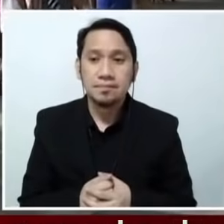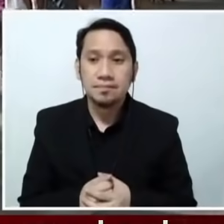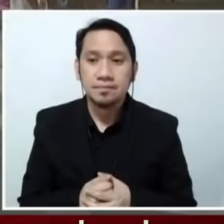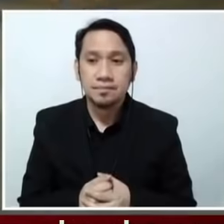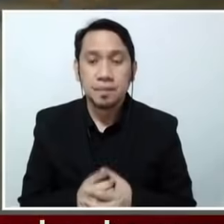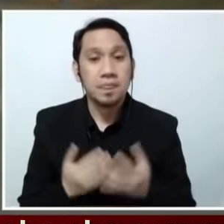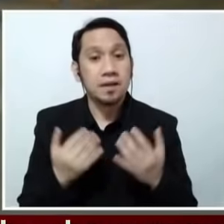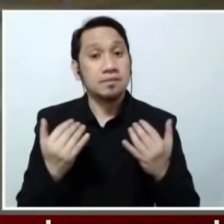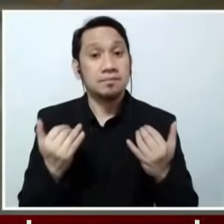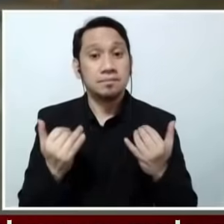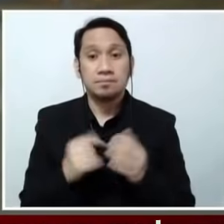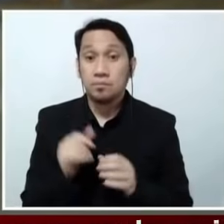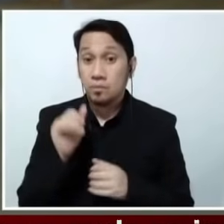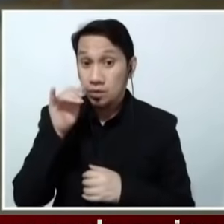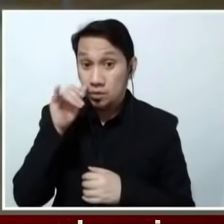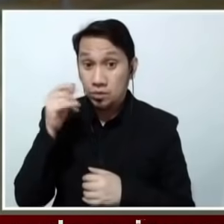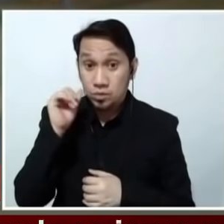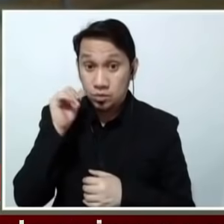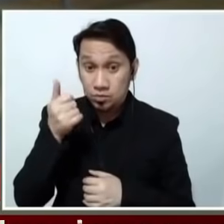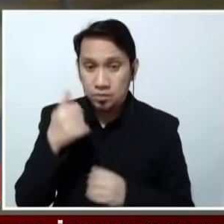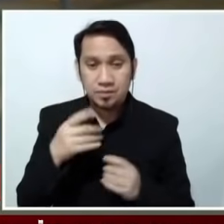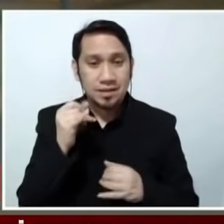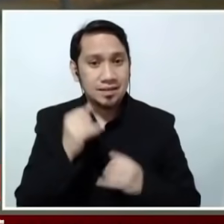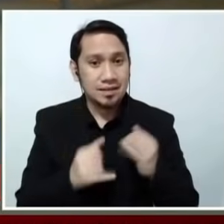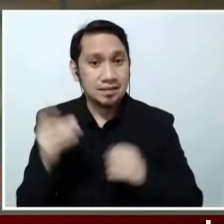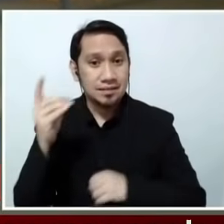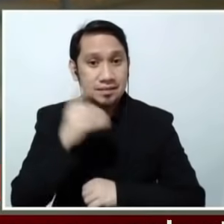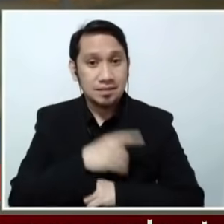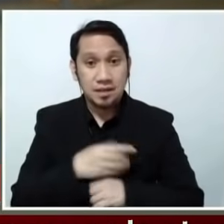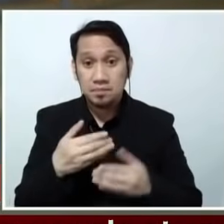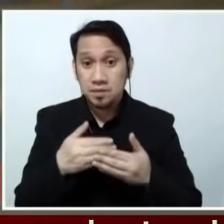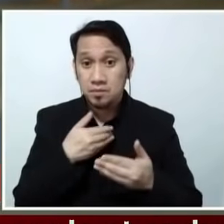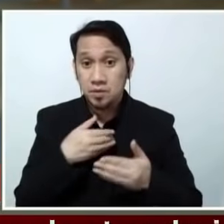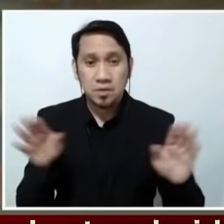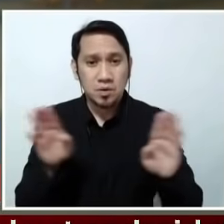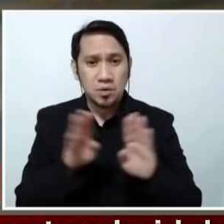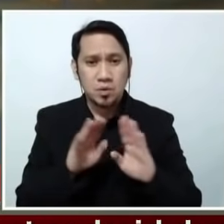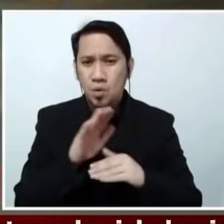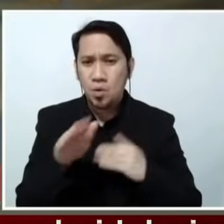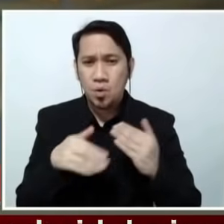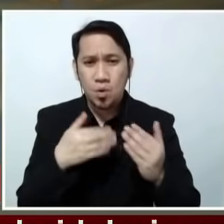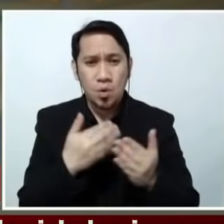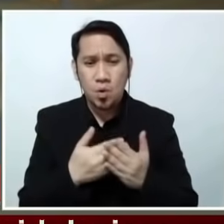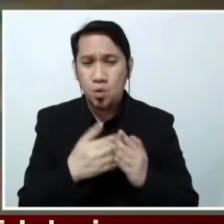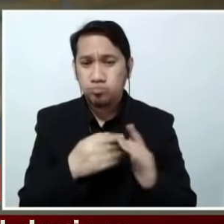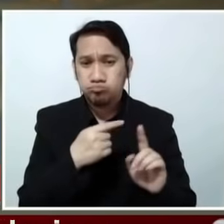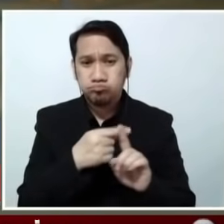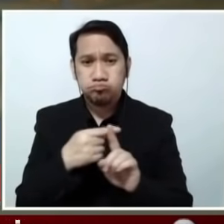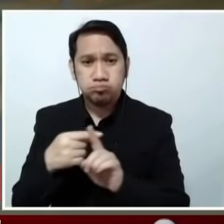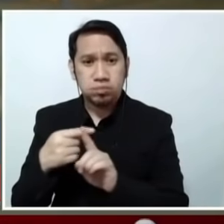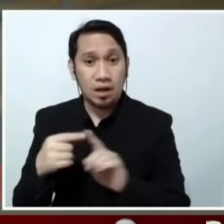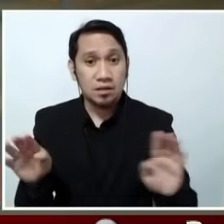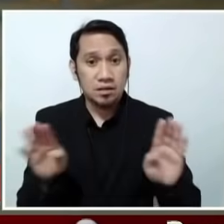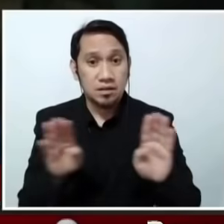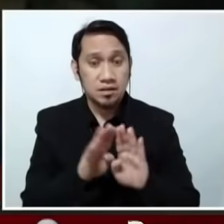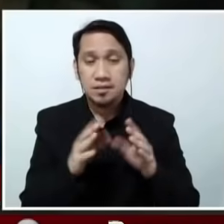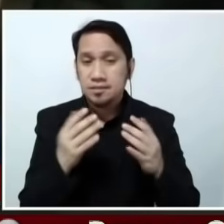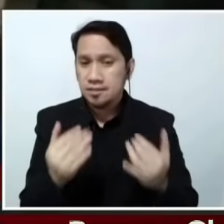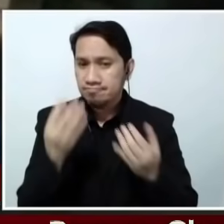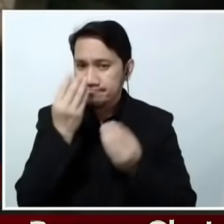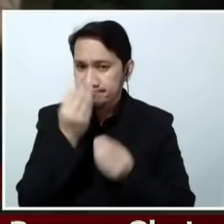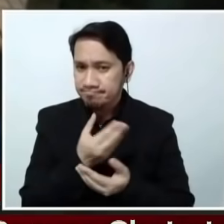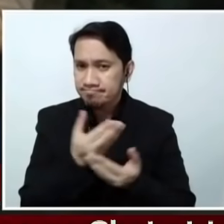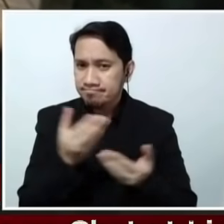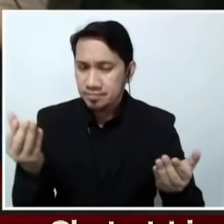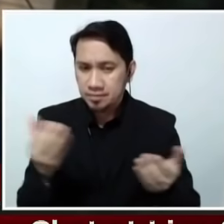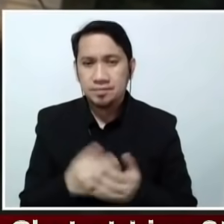Okay Henry, no, since tomorrow ang last day, no, bago magsara ang lahat ng sementeryo, no, may konting paalala, importante, mabilis lang to